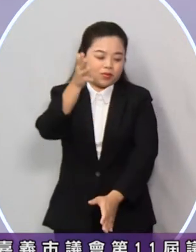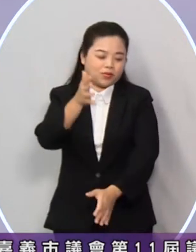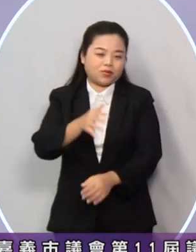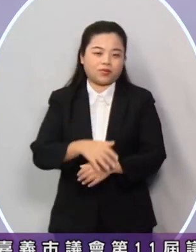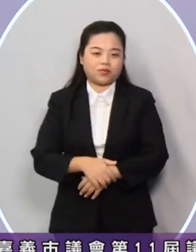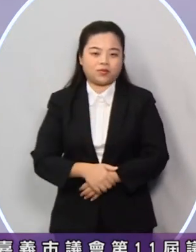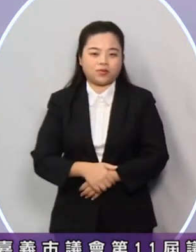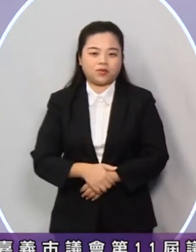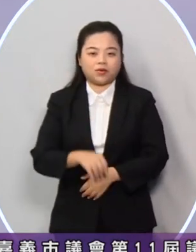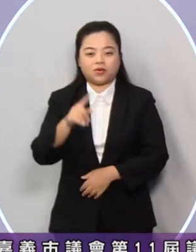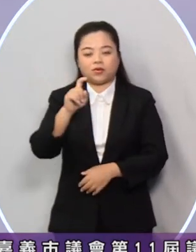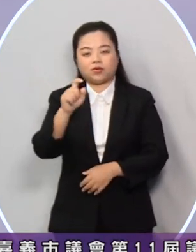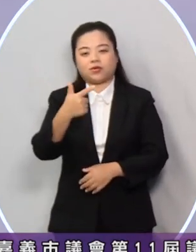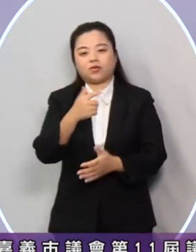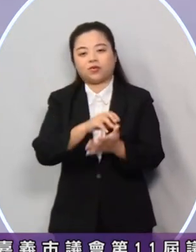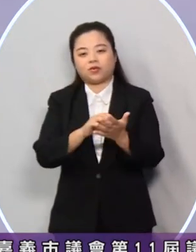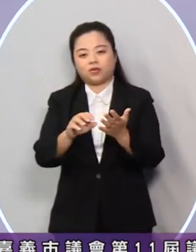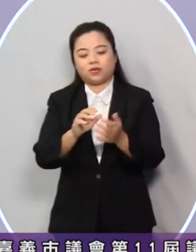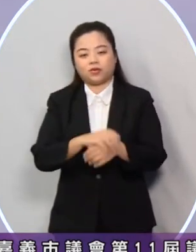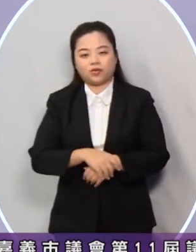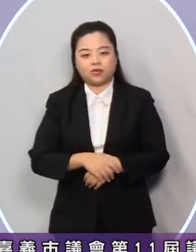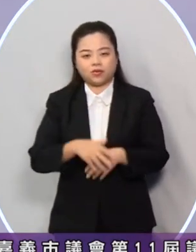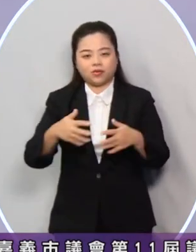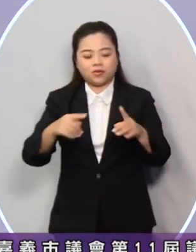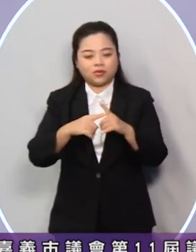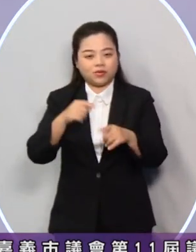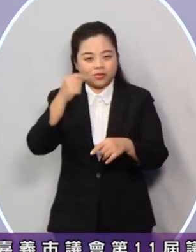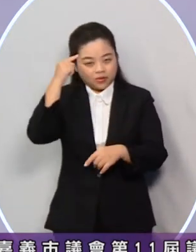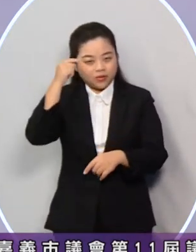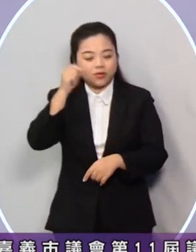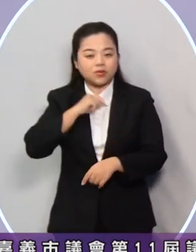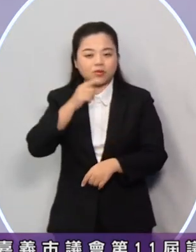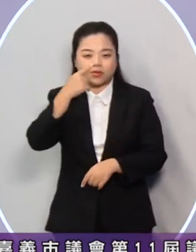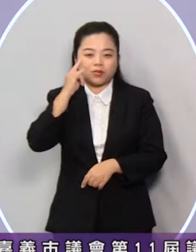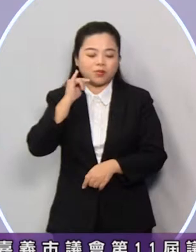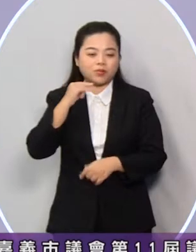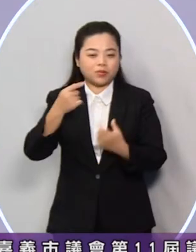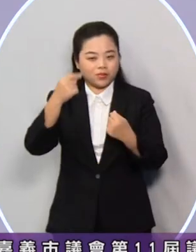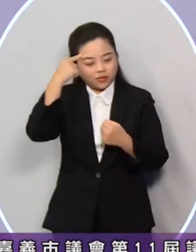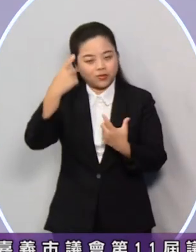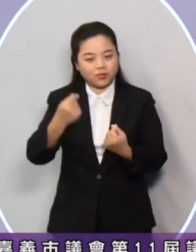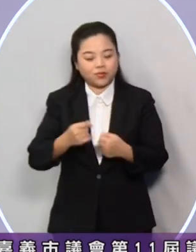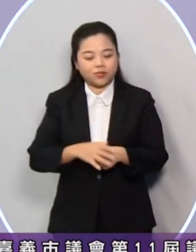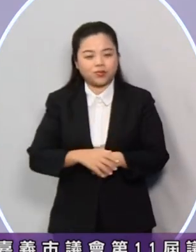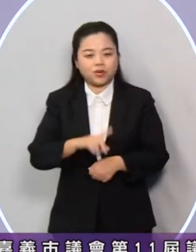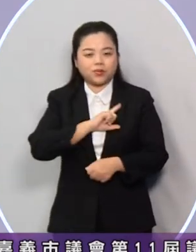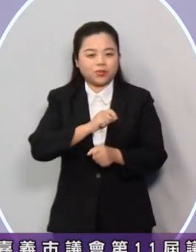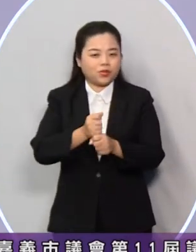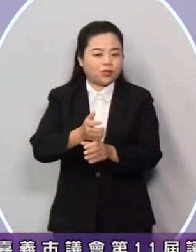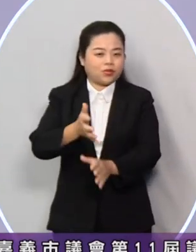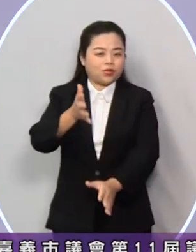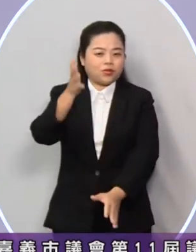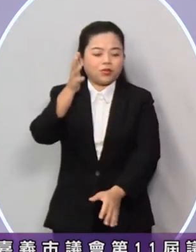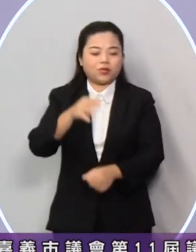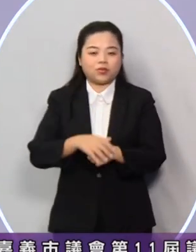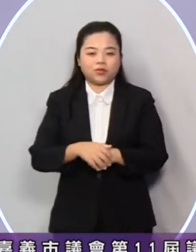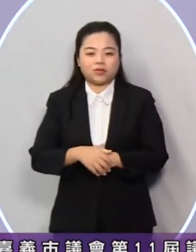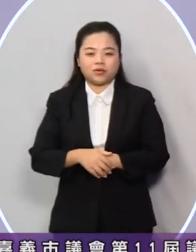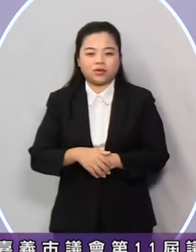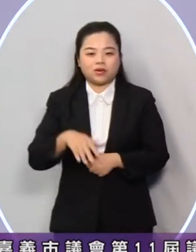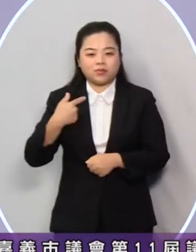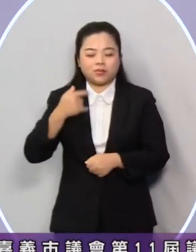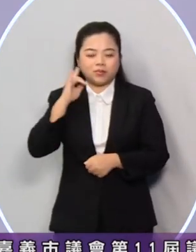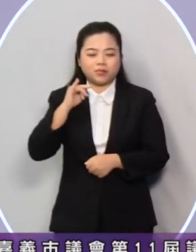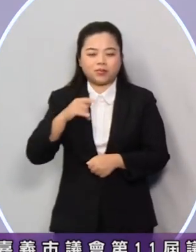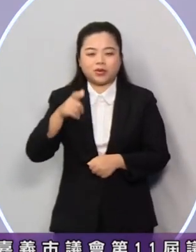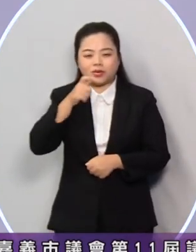很长，有16个字，很多人觉得很有趣，我妈妈也觉得很有趣，因为名字长到回家妈妈不知道怎